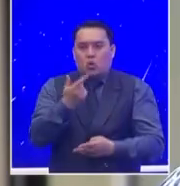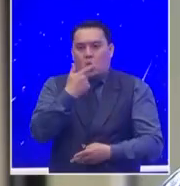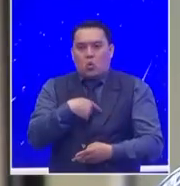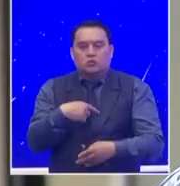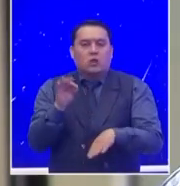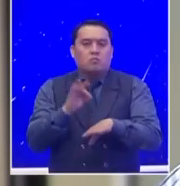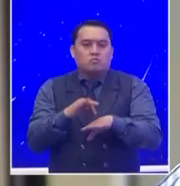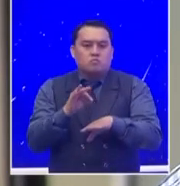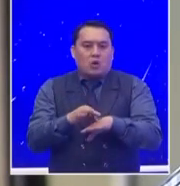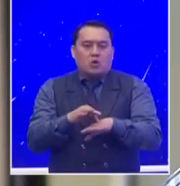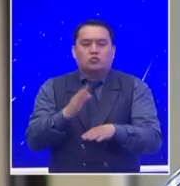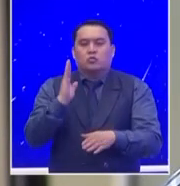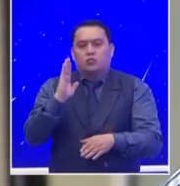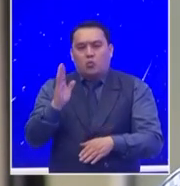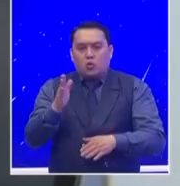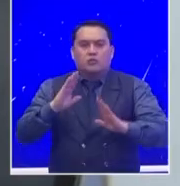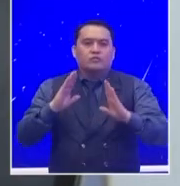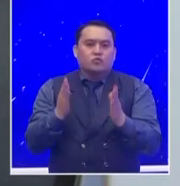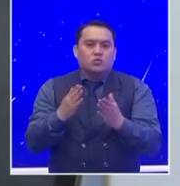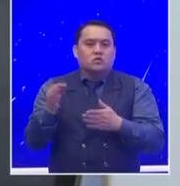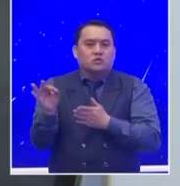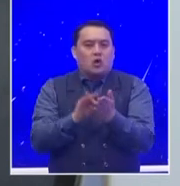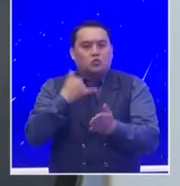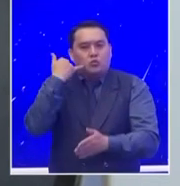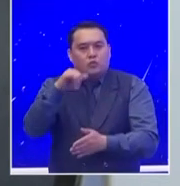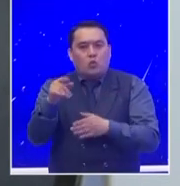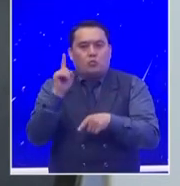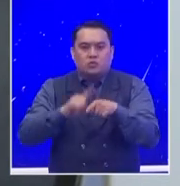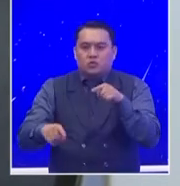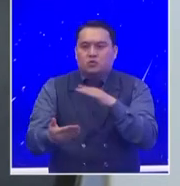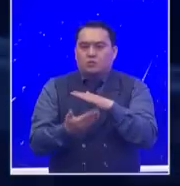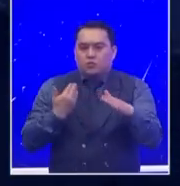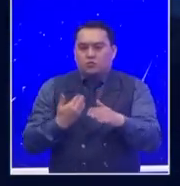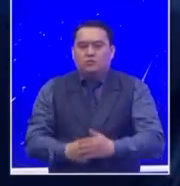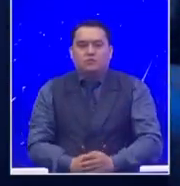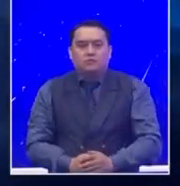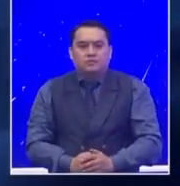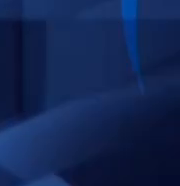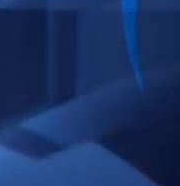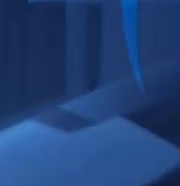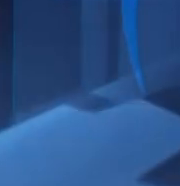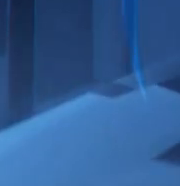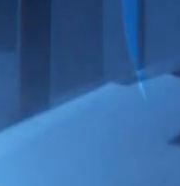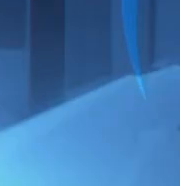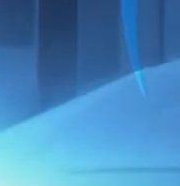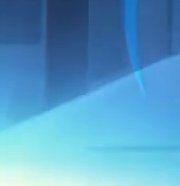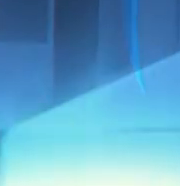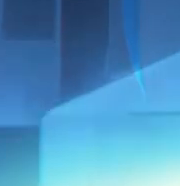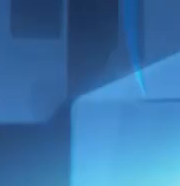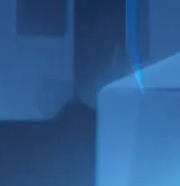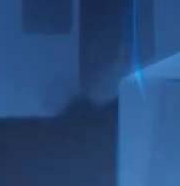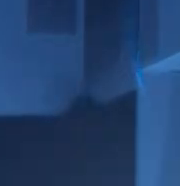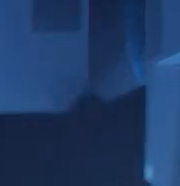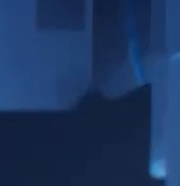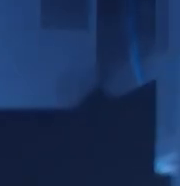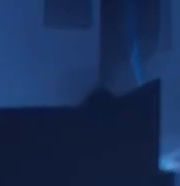жайсыз сезініп, вирус белгілерін байқасаңыз, бірден жедел жәрдем шақыру қажеттігін алға тартады. Мадина Берікқызы, Жасұлан Шымкенже, Жетісу